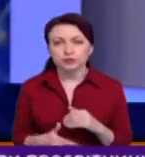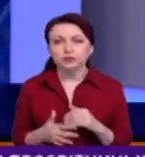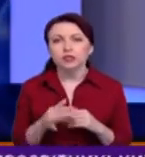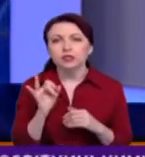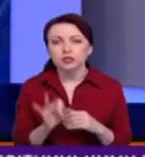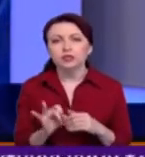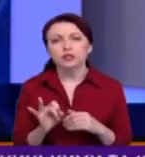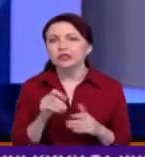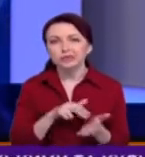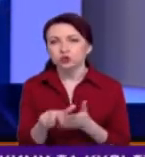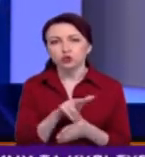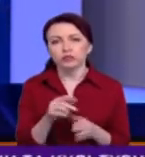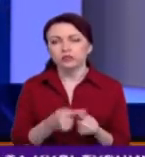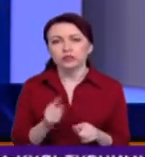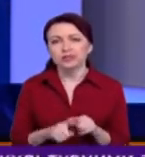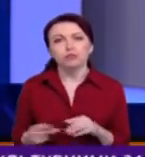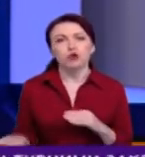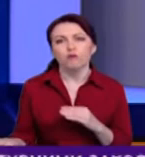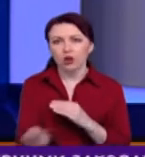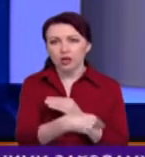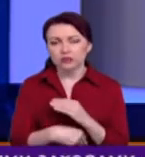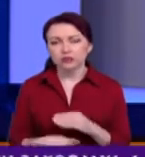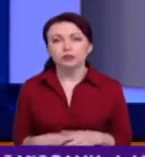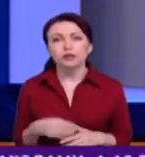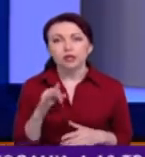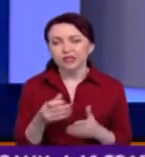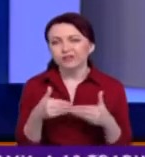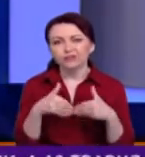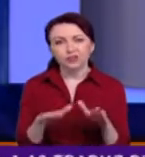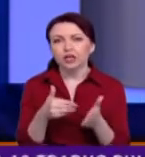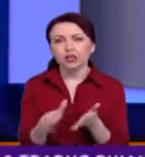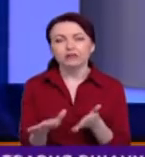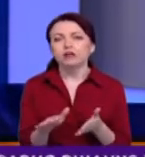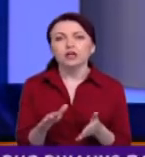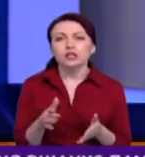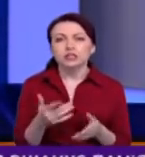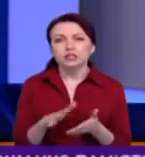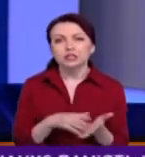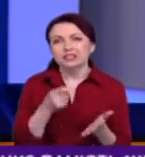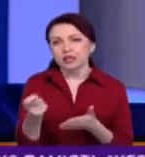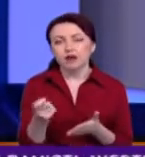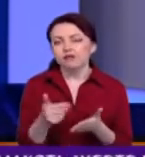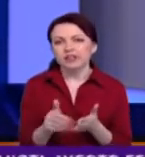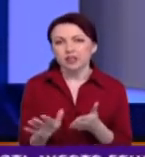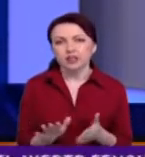і не пішов на ці провокації і відхилив відповідні звернення щодо